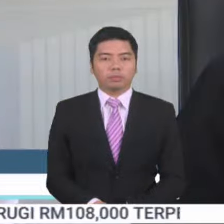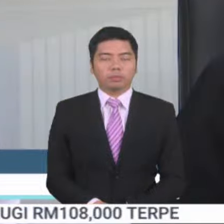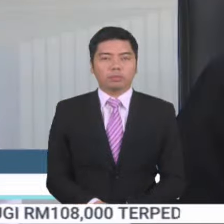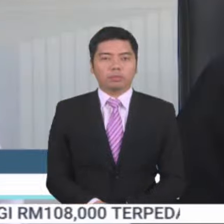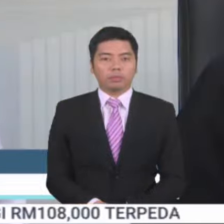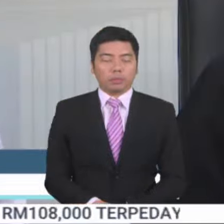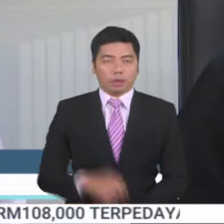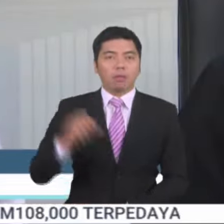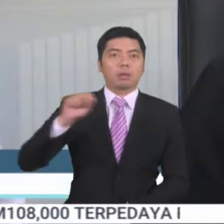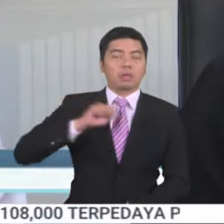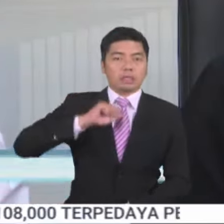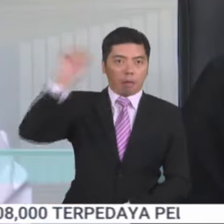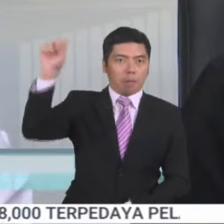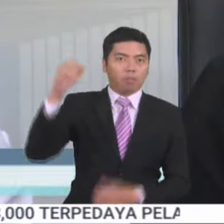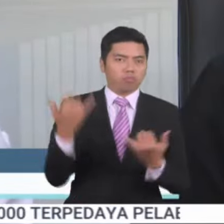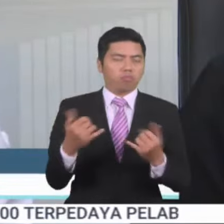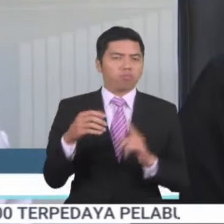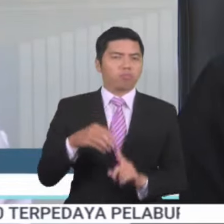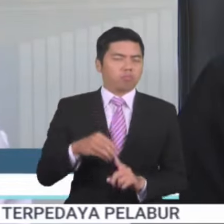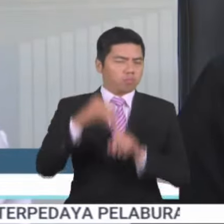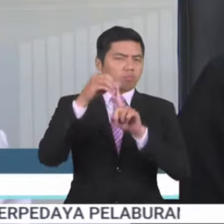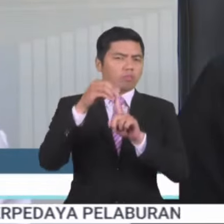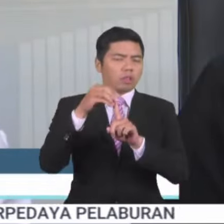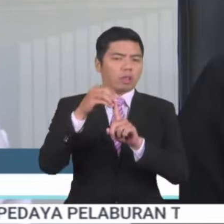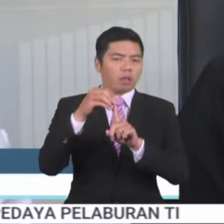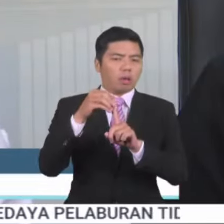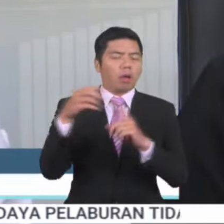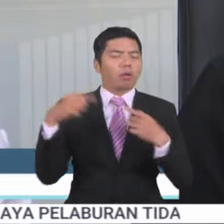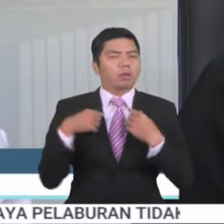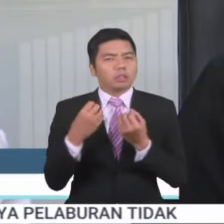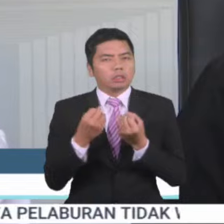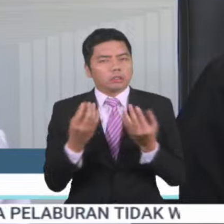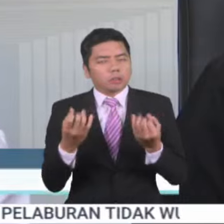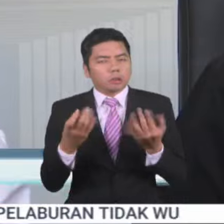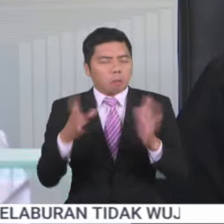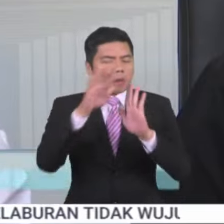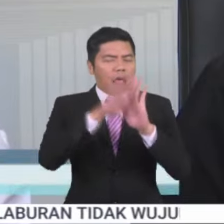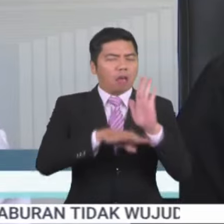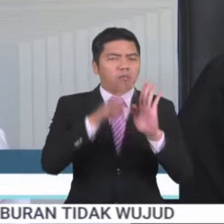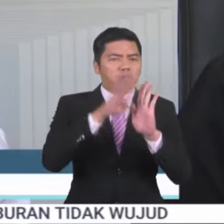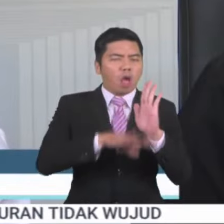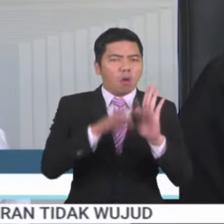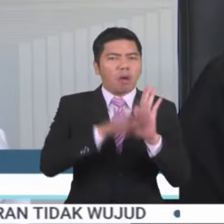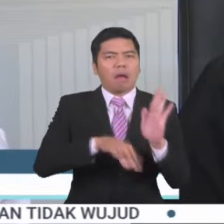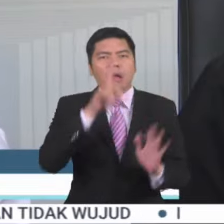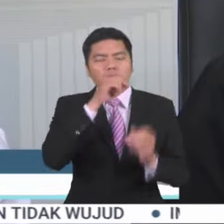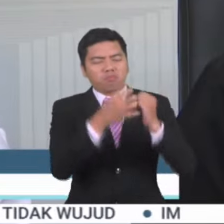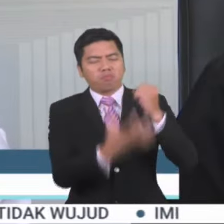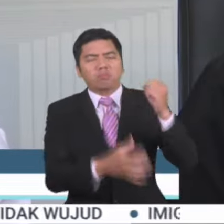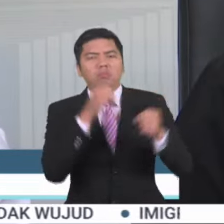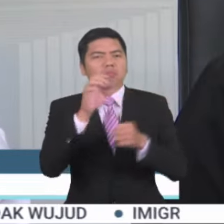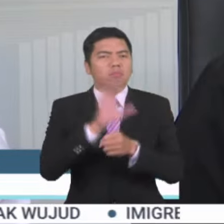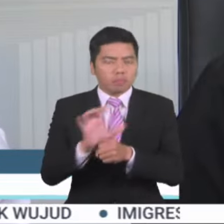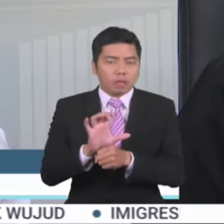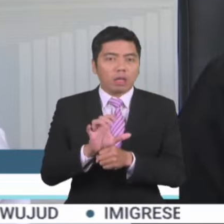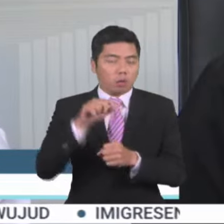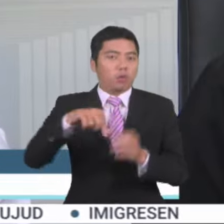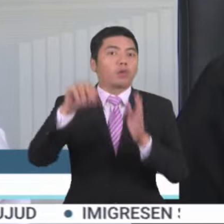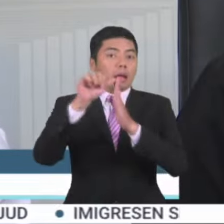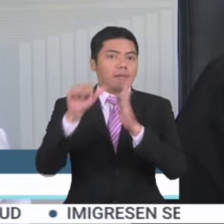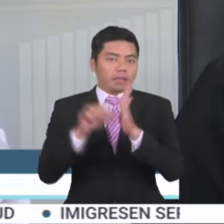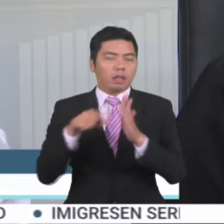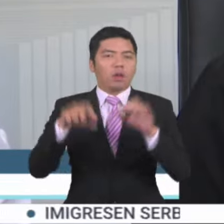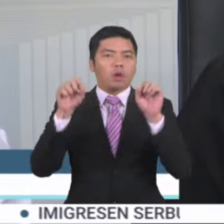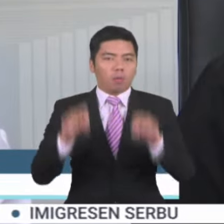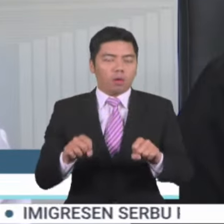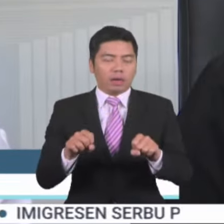Di negeri Sabah terutamanya, kerap kali berlaku kekurangan bekalan. Jadi dengan adanya akta ini, Farma mengambil